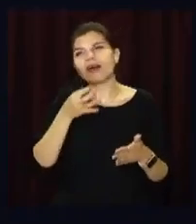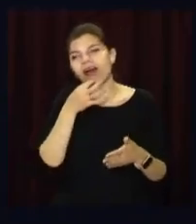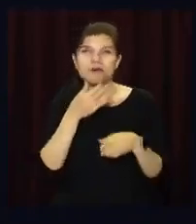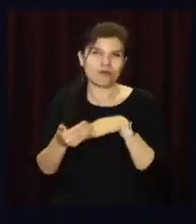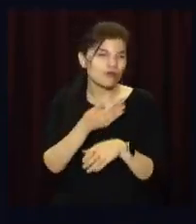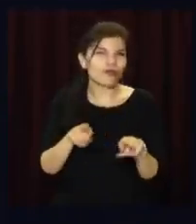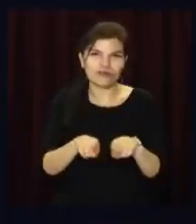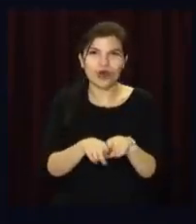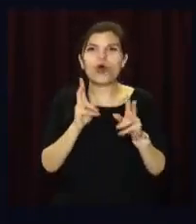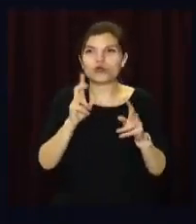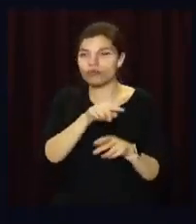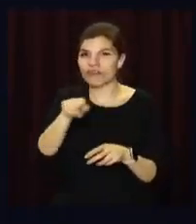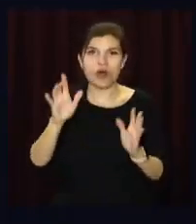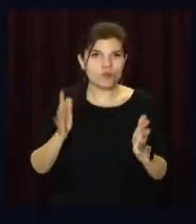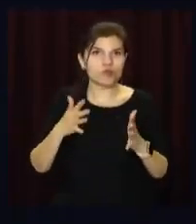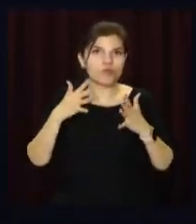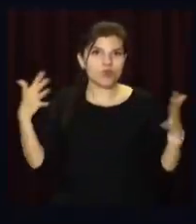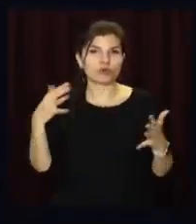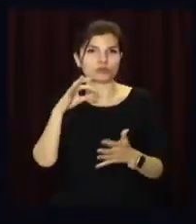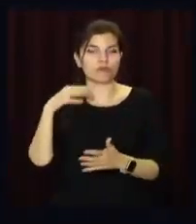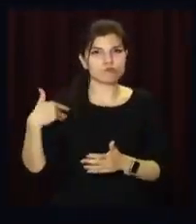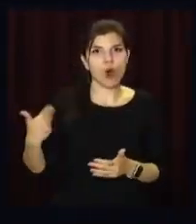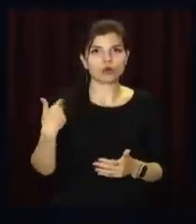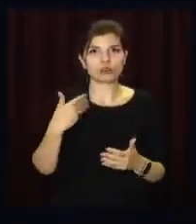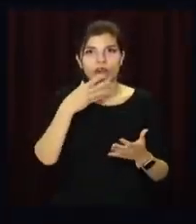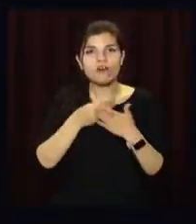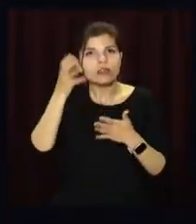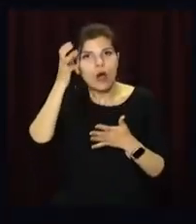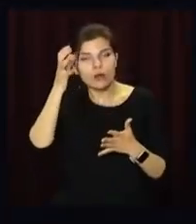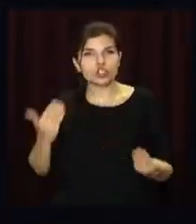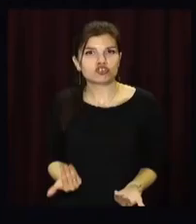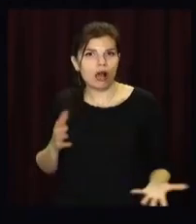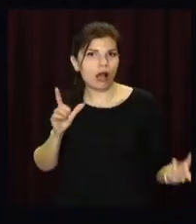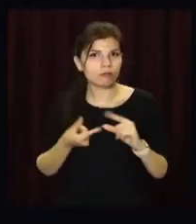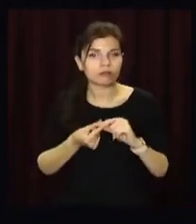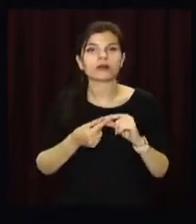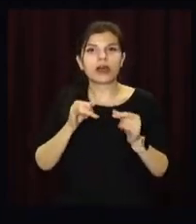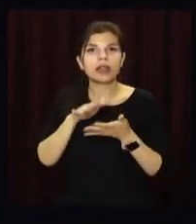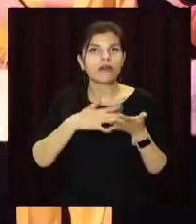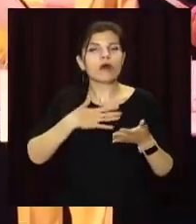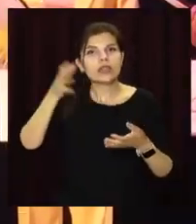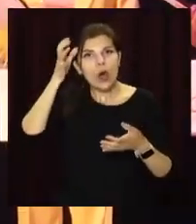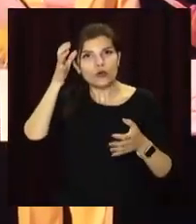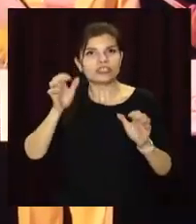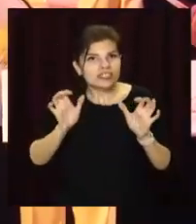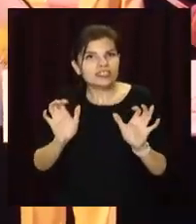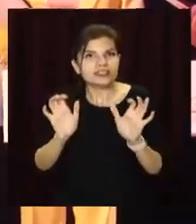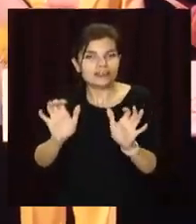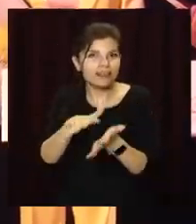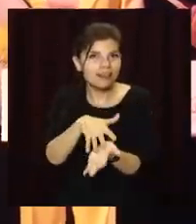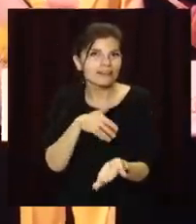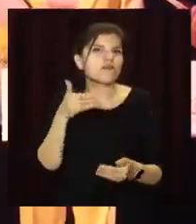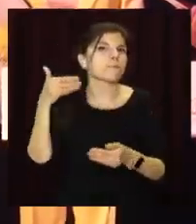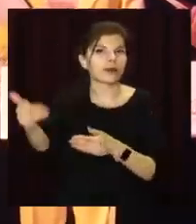вас, мабуть, більшість твой из вас, кто свяжет свою жизнь с наукой, начнет двигать науку нашей земли далеко вперед. На церемонії